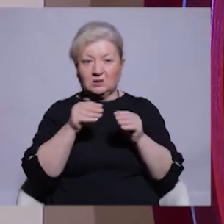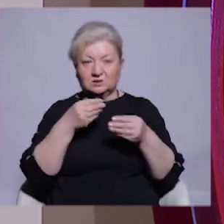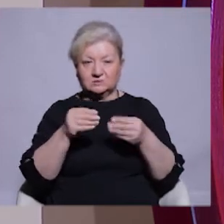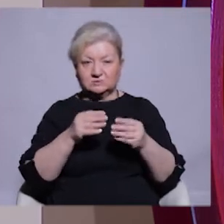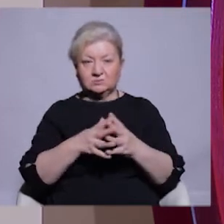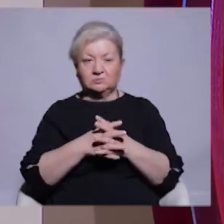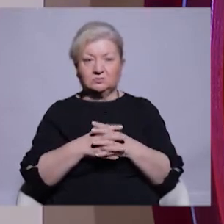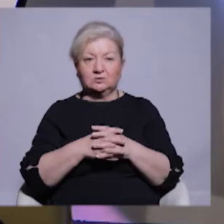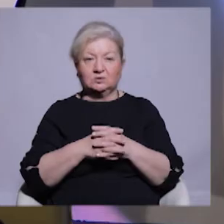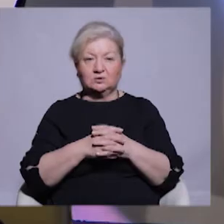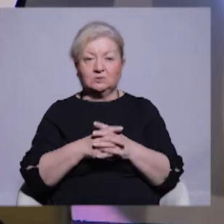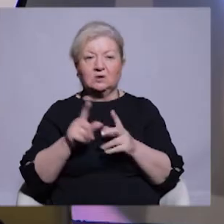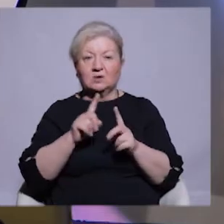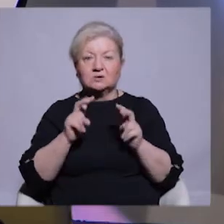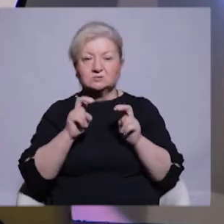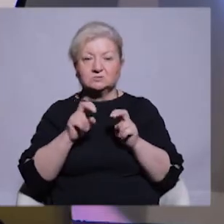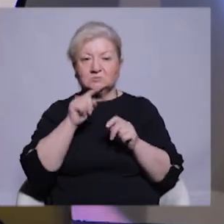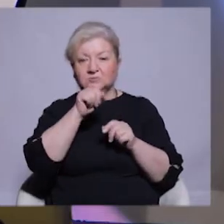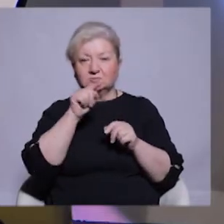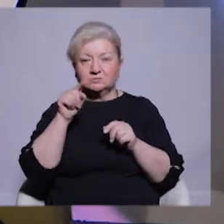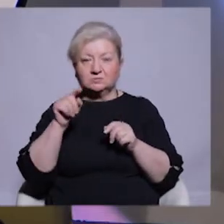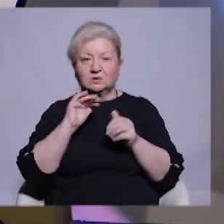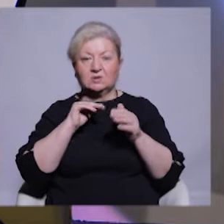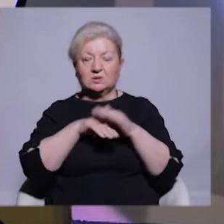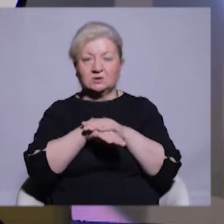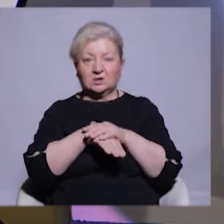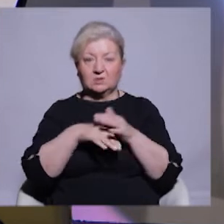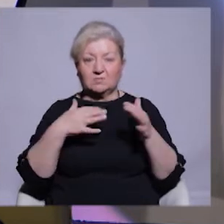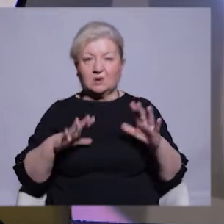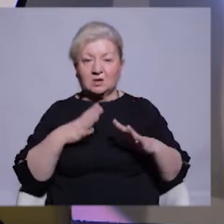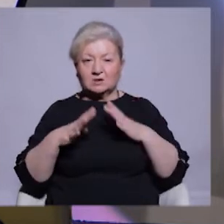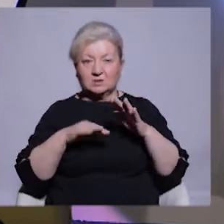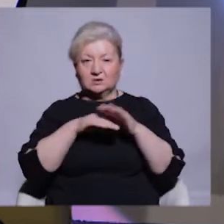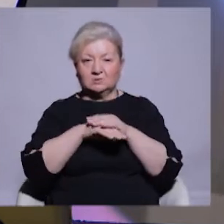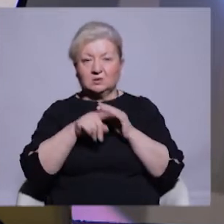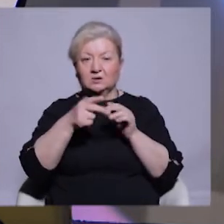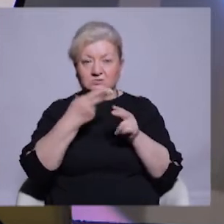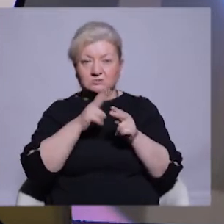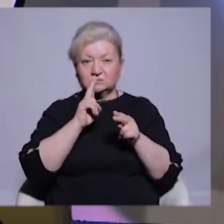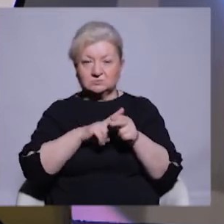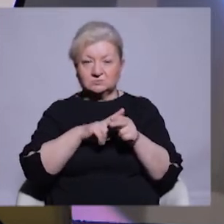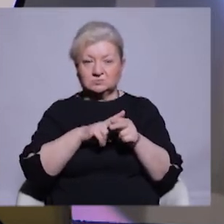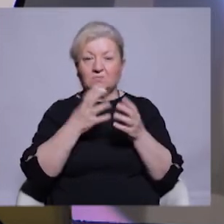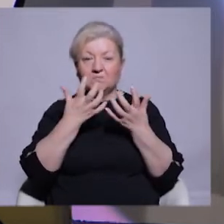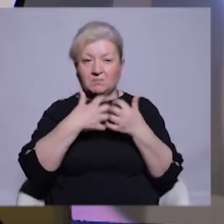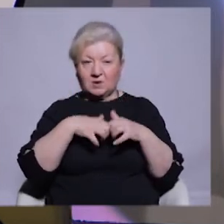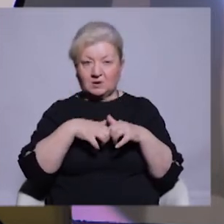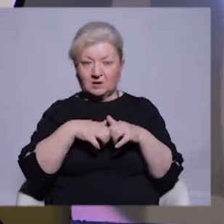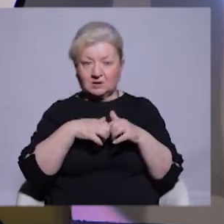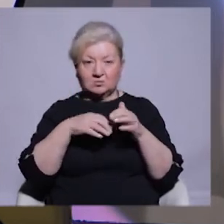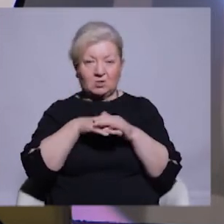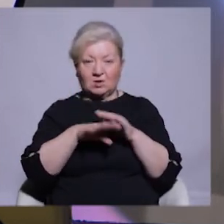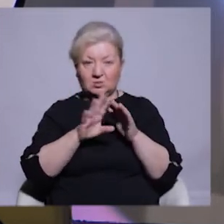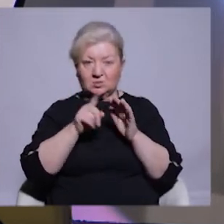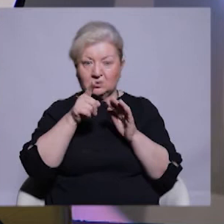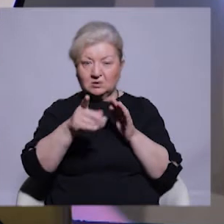ელასტიური. რას ნიშნავს, რომ ენერგია ინახება? ეს ნიშნავს, რომ აი ამ მექანიკური ენერგია ინახება, ხო?